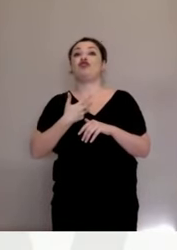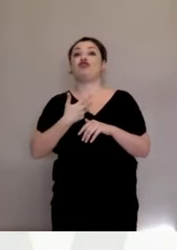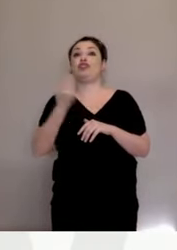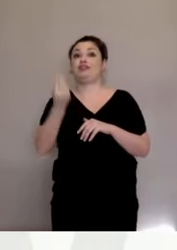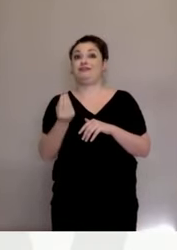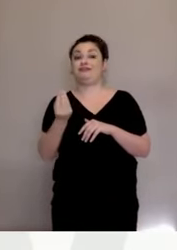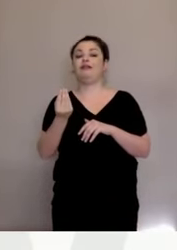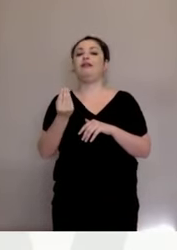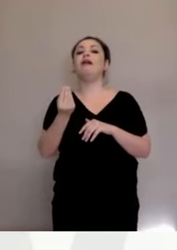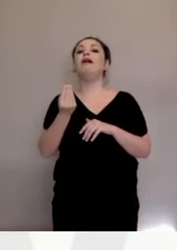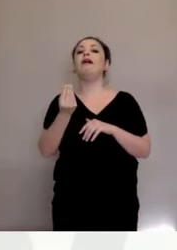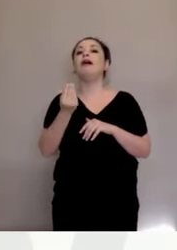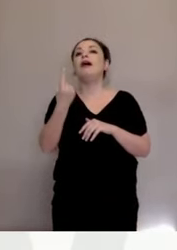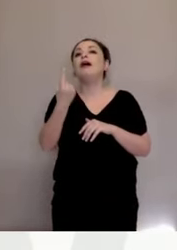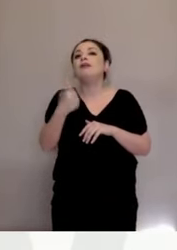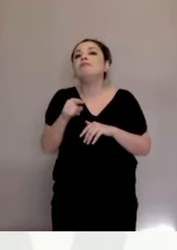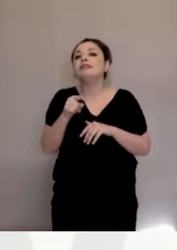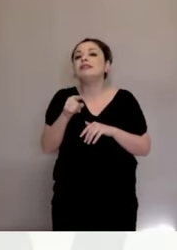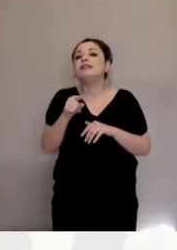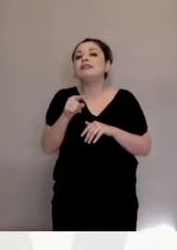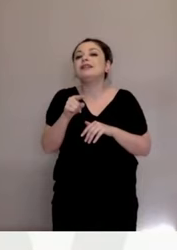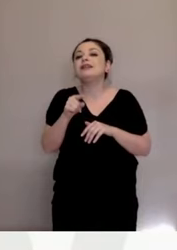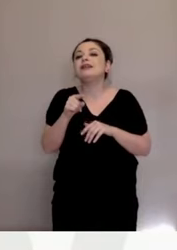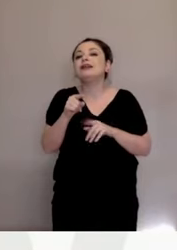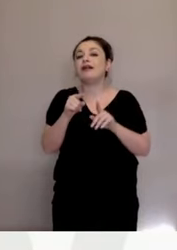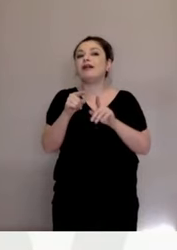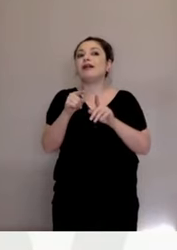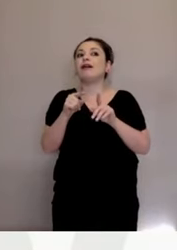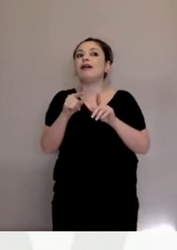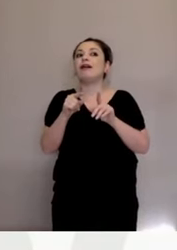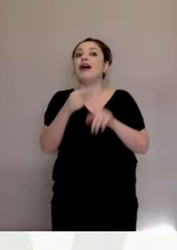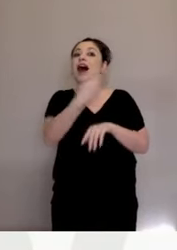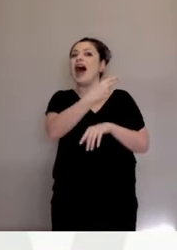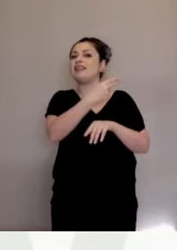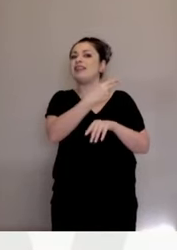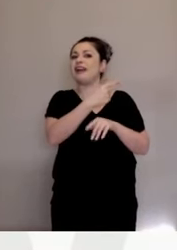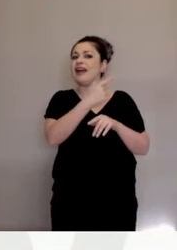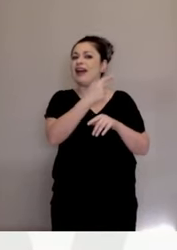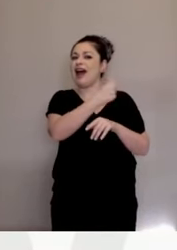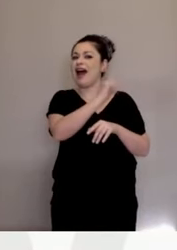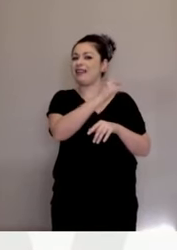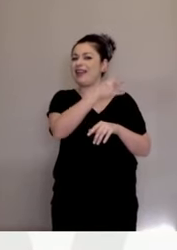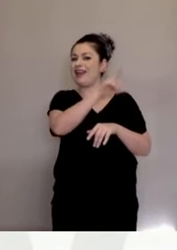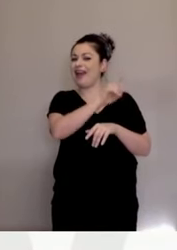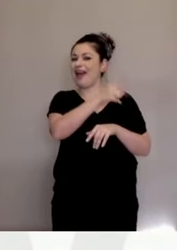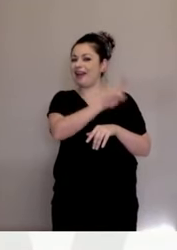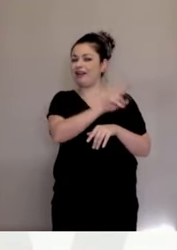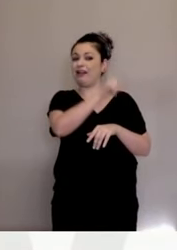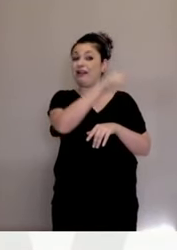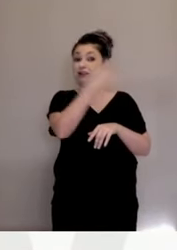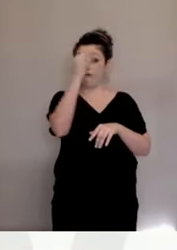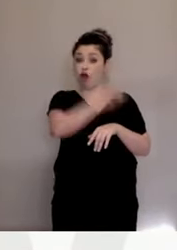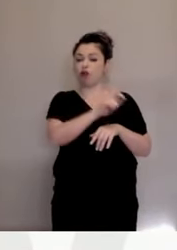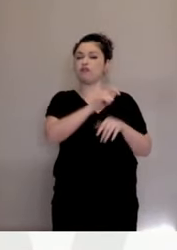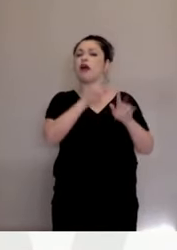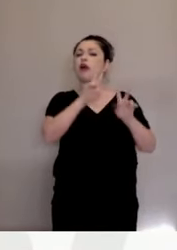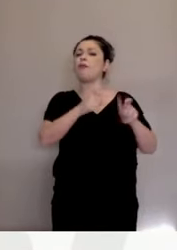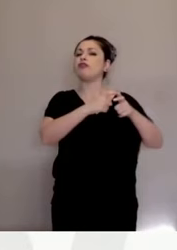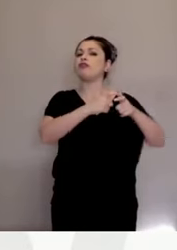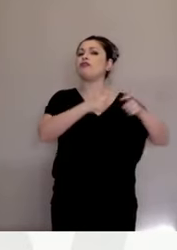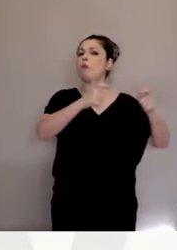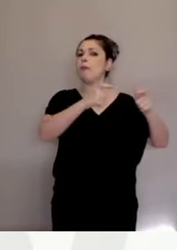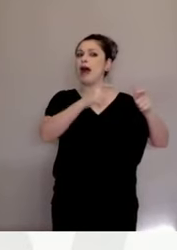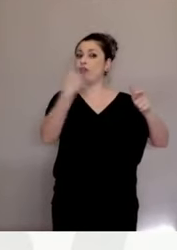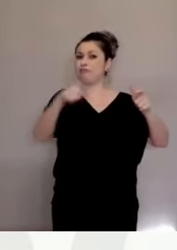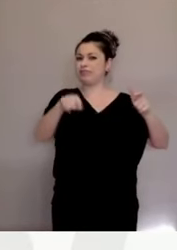esattamente questo che Heidegger non ha sviluppato. Perché in Heidegger, in